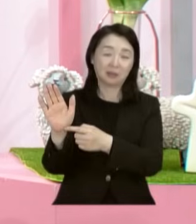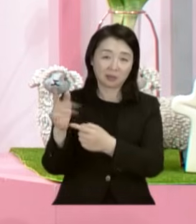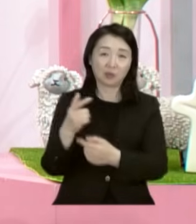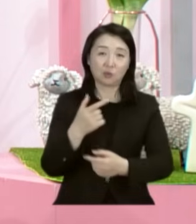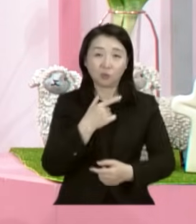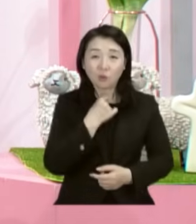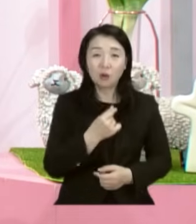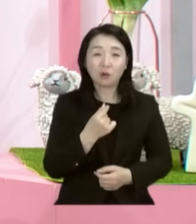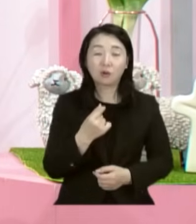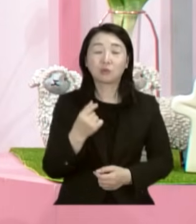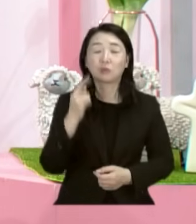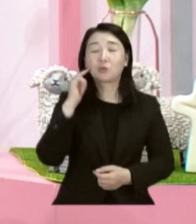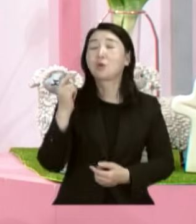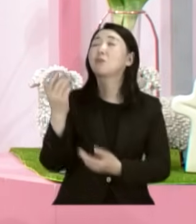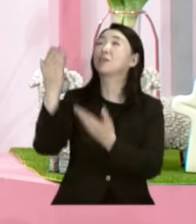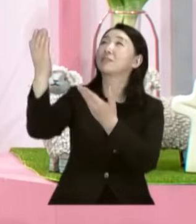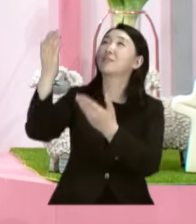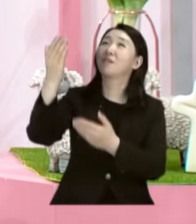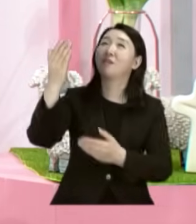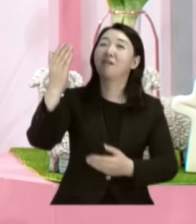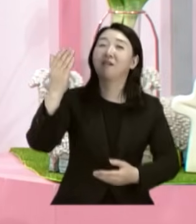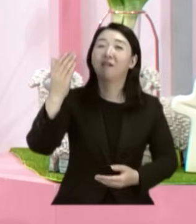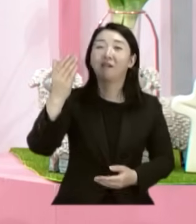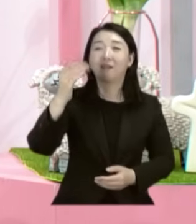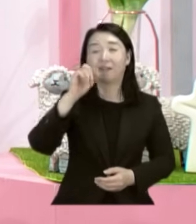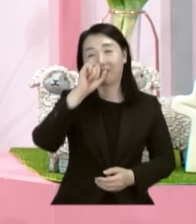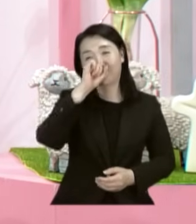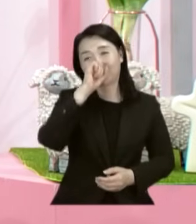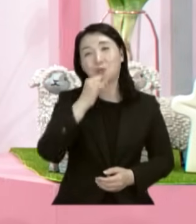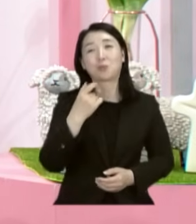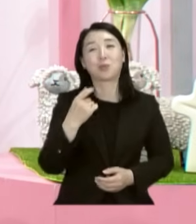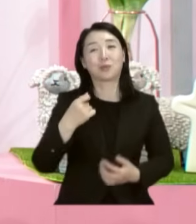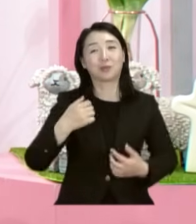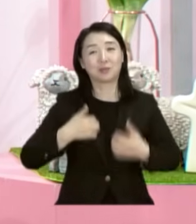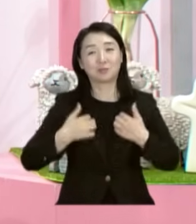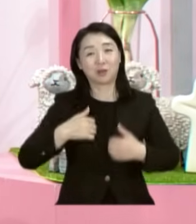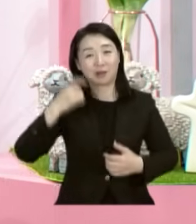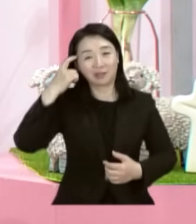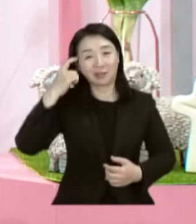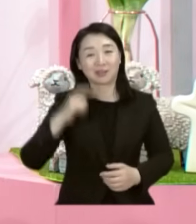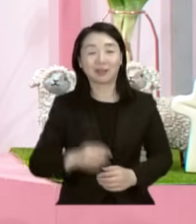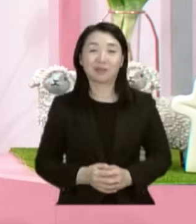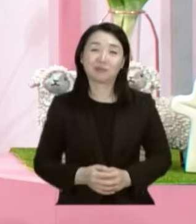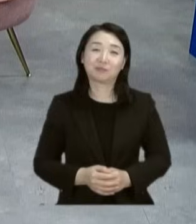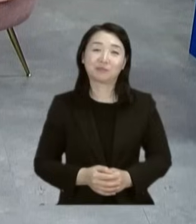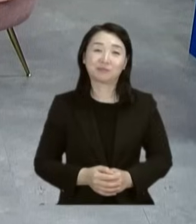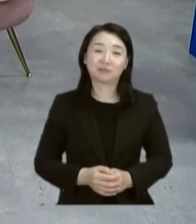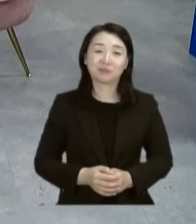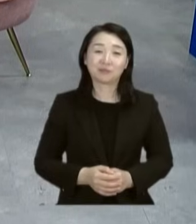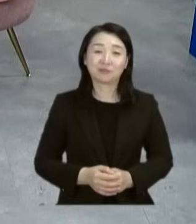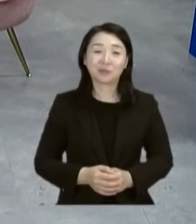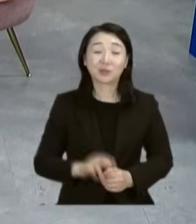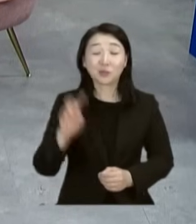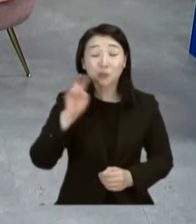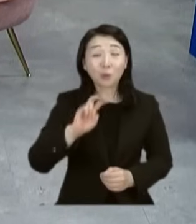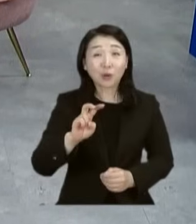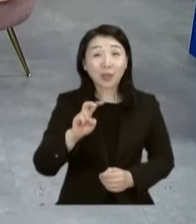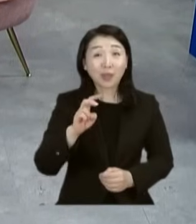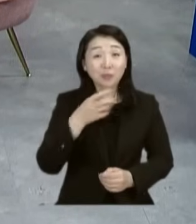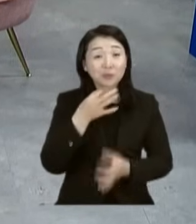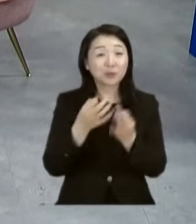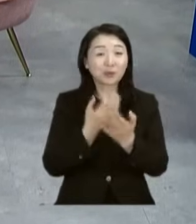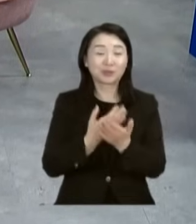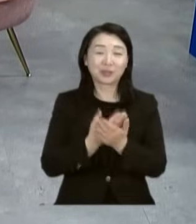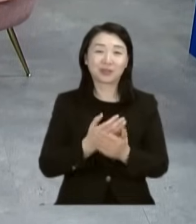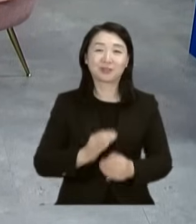임하고 또 주님께 영광 올려드릴 수 있으면은 아 그게 얼마나 기쁜 일 가 그 찬양에 가가고 그 직접 한번